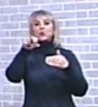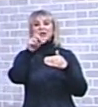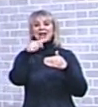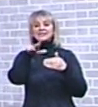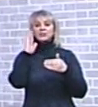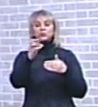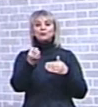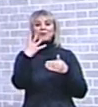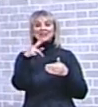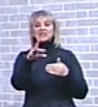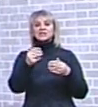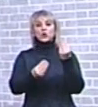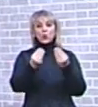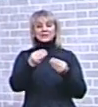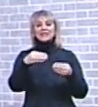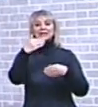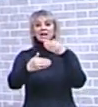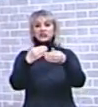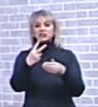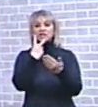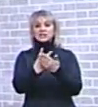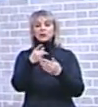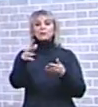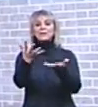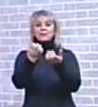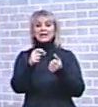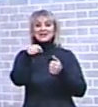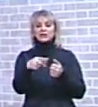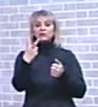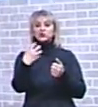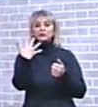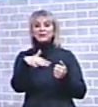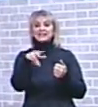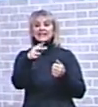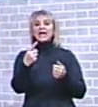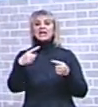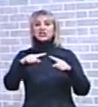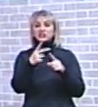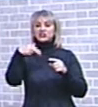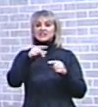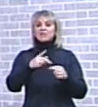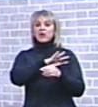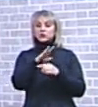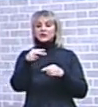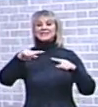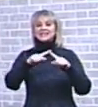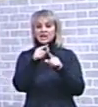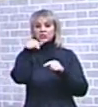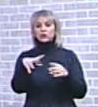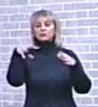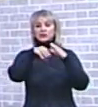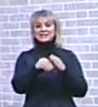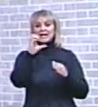станут 15 розыгрышей тактических эпизодов с применением 250 единиц вооружения и техники, в том